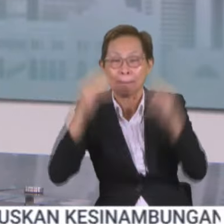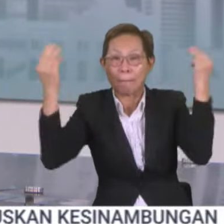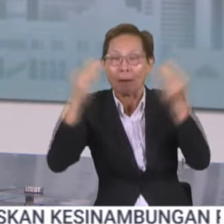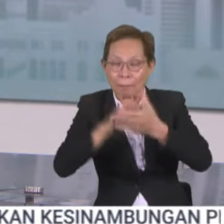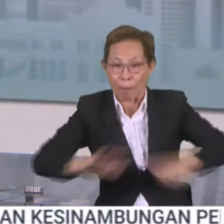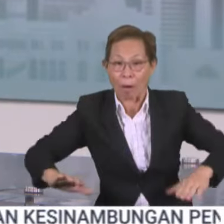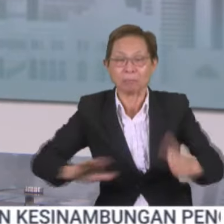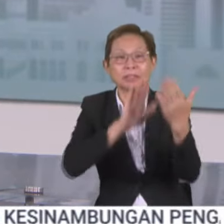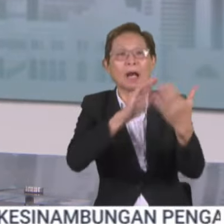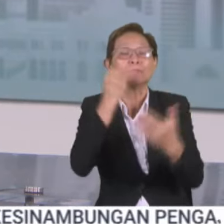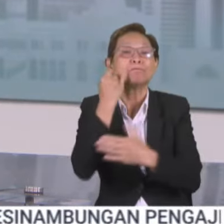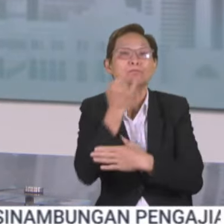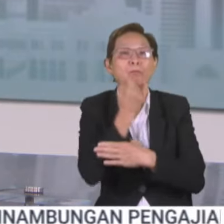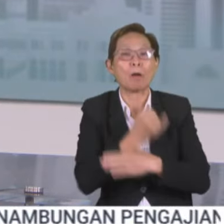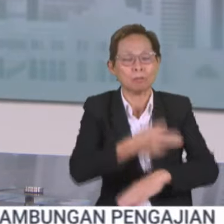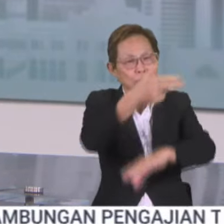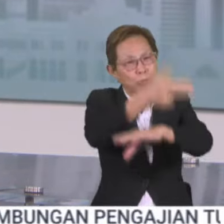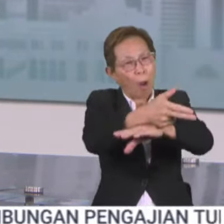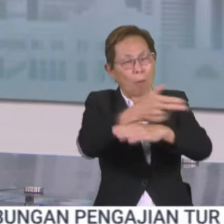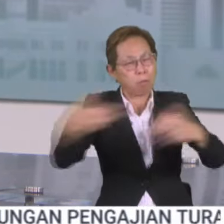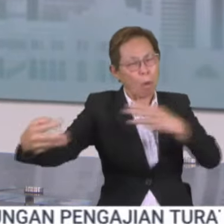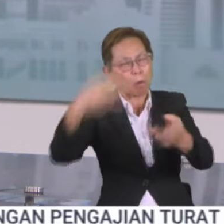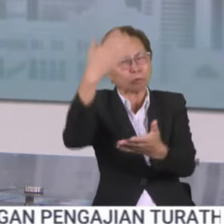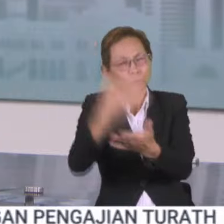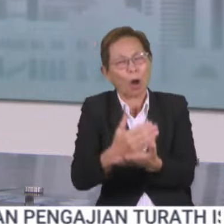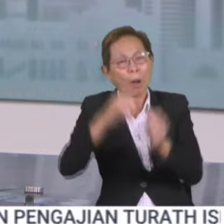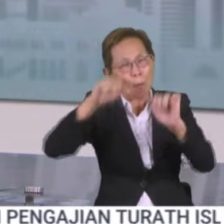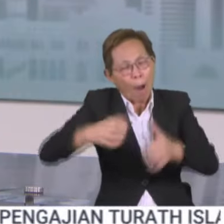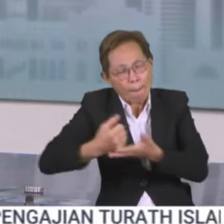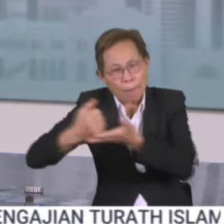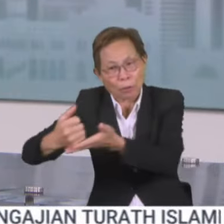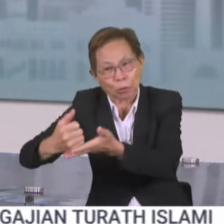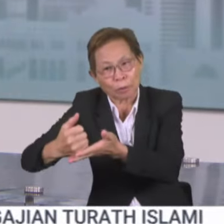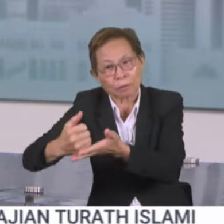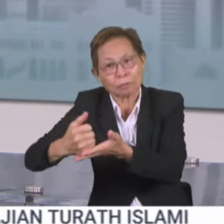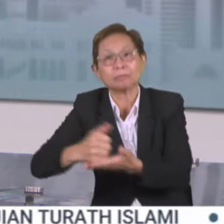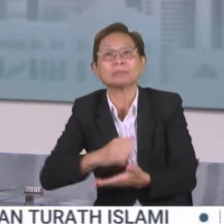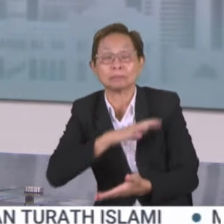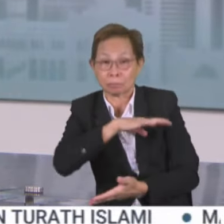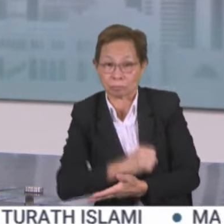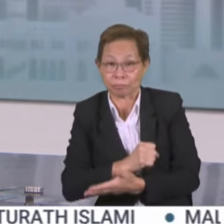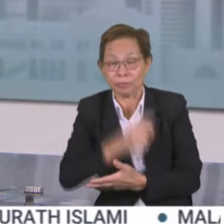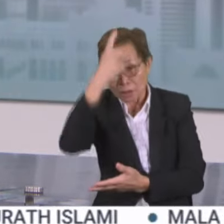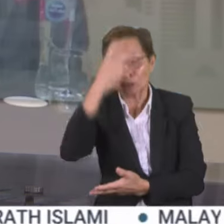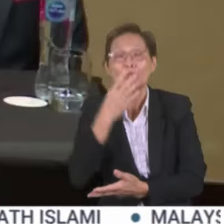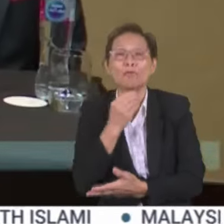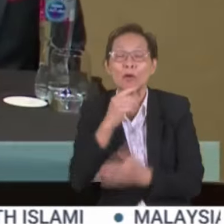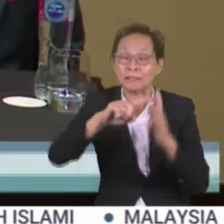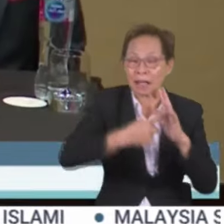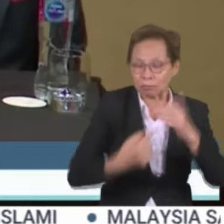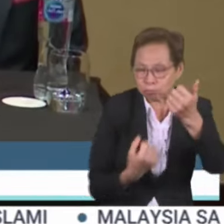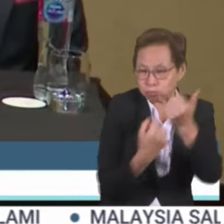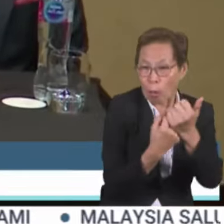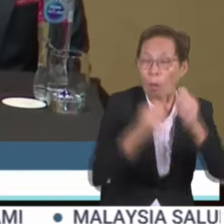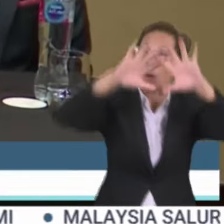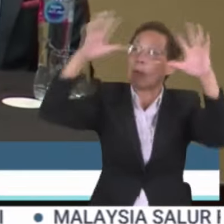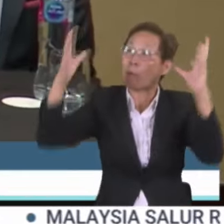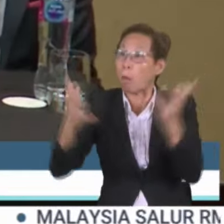Israel. Gencatan senjata segera membolehkan bantuan kemanusiaan disalur. Dato' Sri Anwar Ibrahim turut menggerakkan sokongan antarabangsa